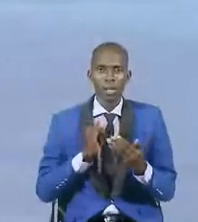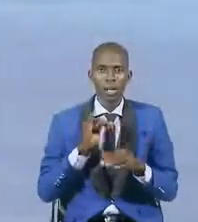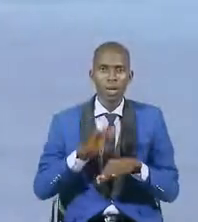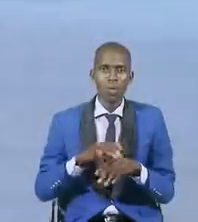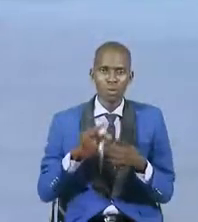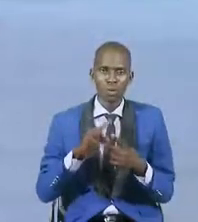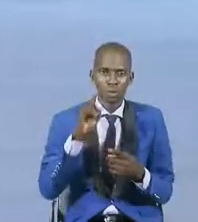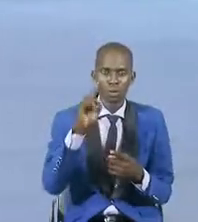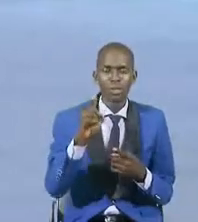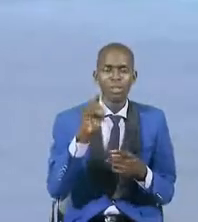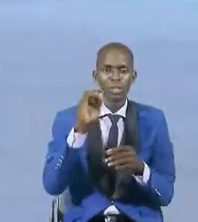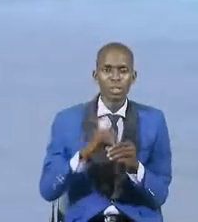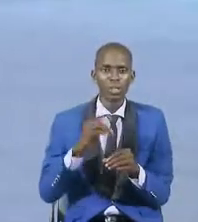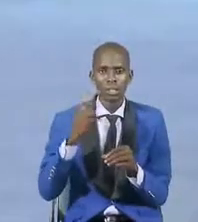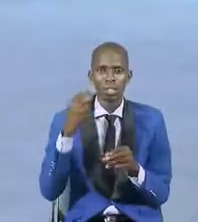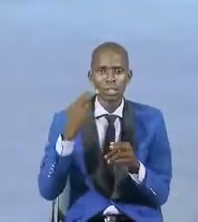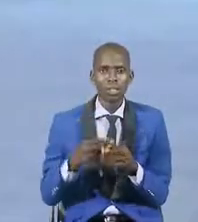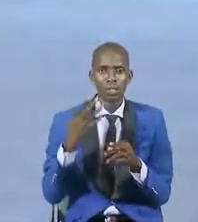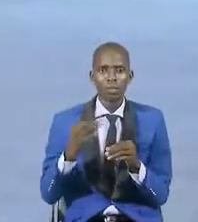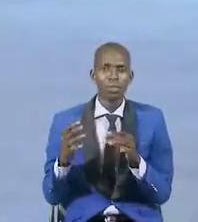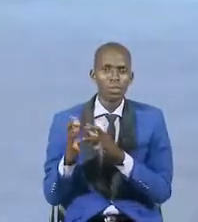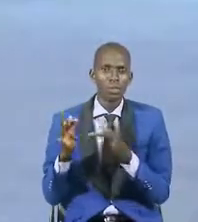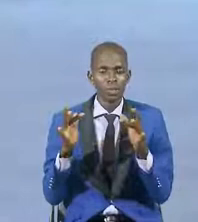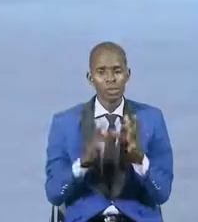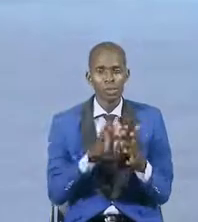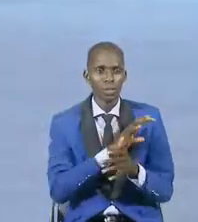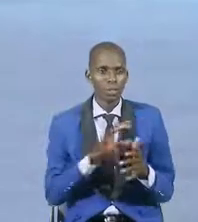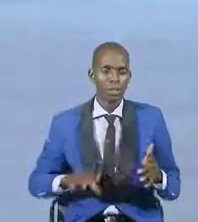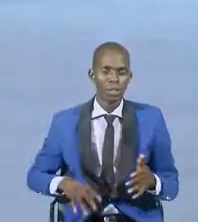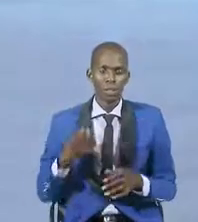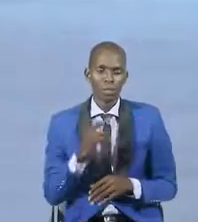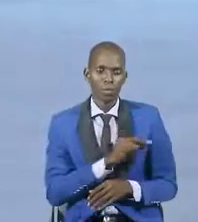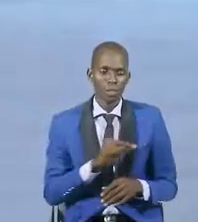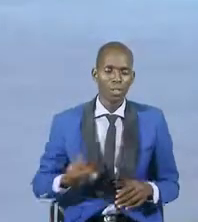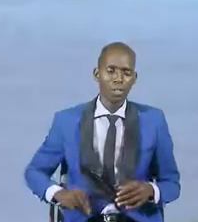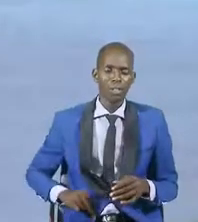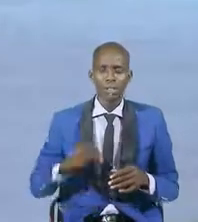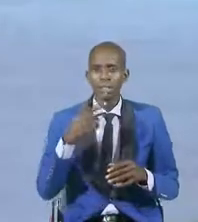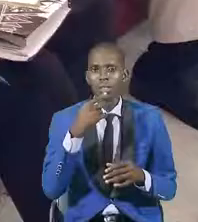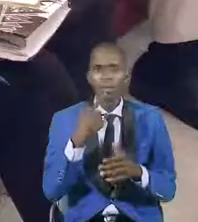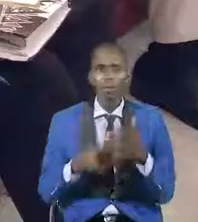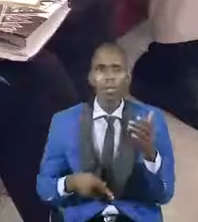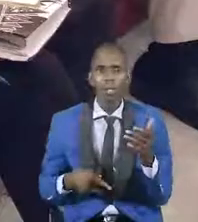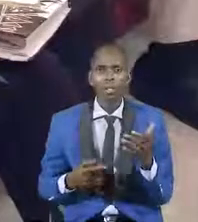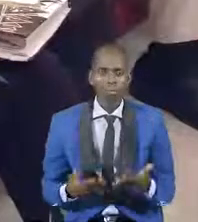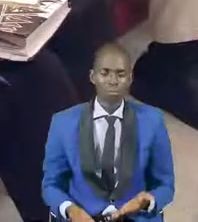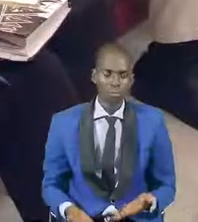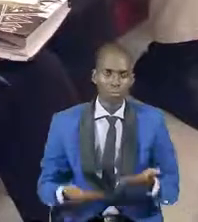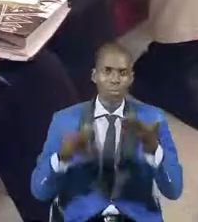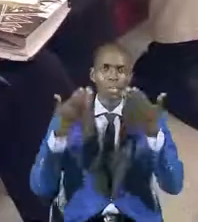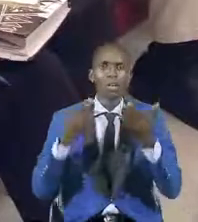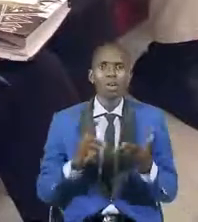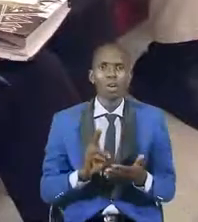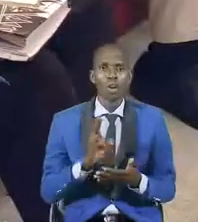ce que j'ai, je te le donne. Au nom de Jésus-Christ de Nazareth, dites-le-moi,